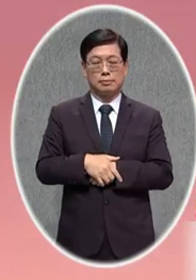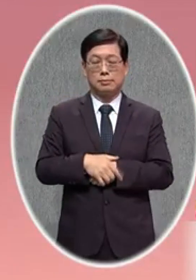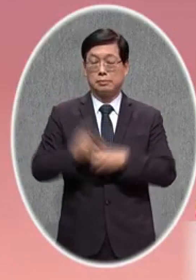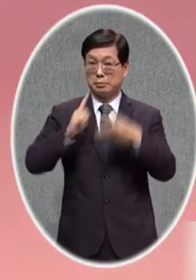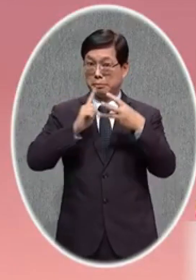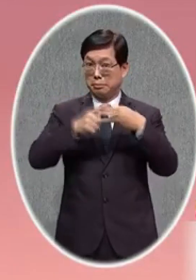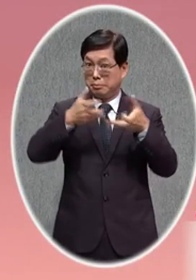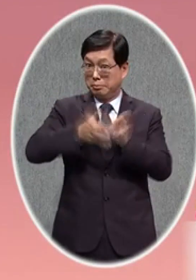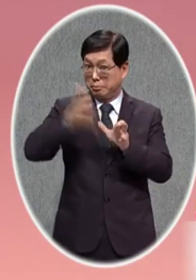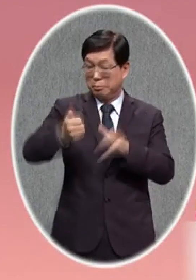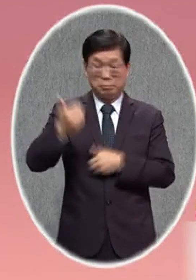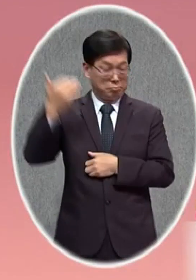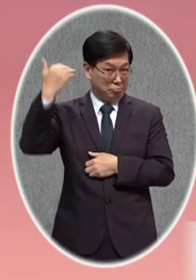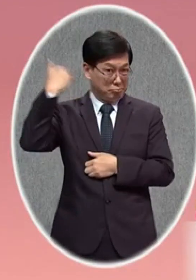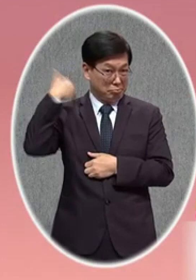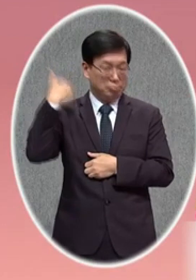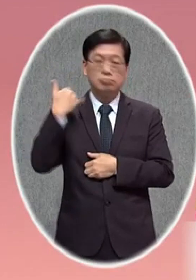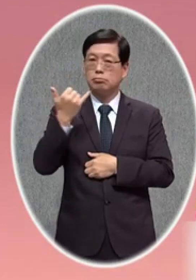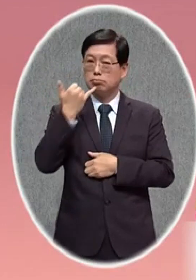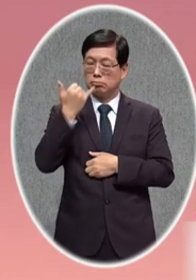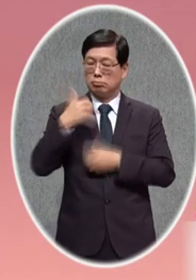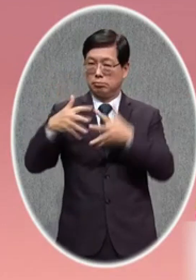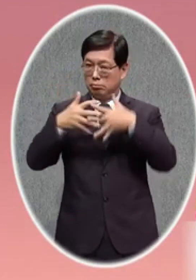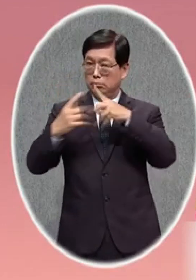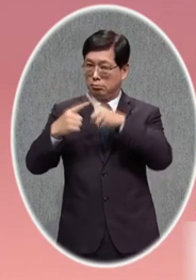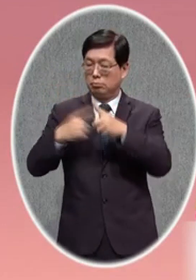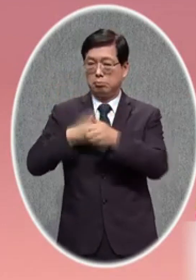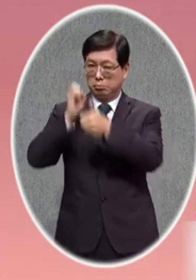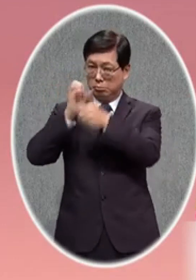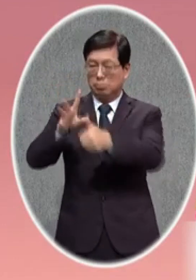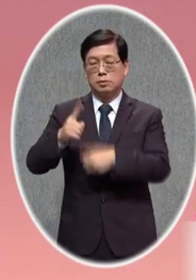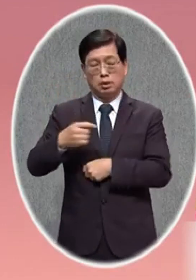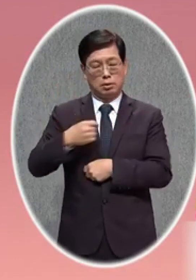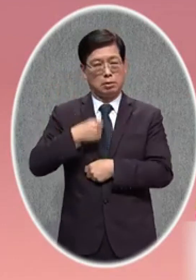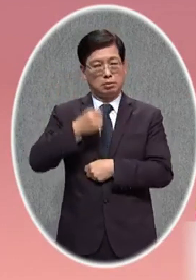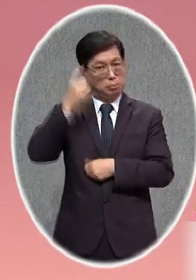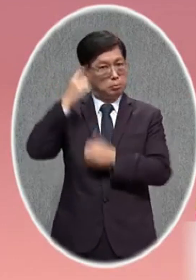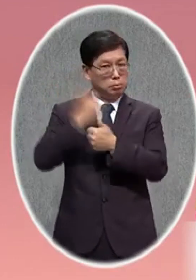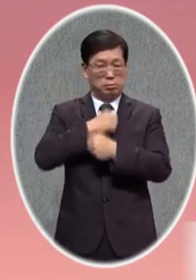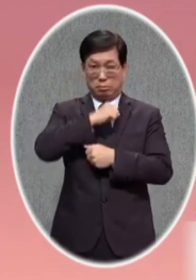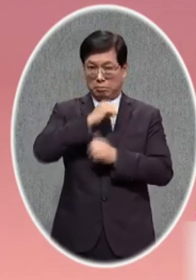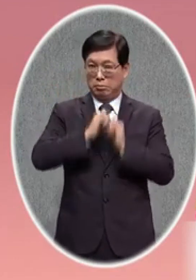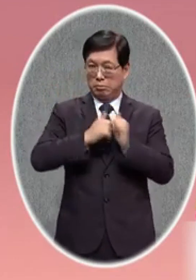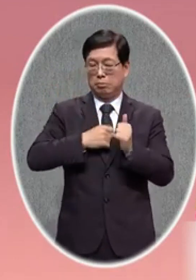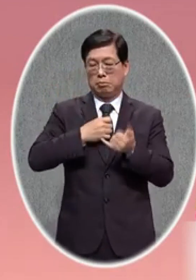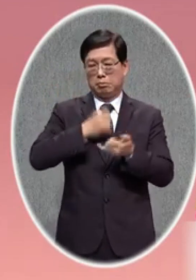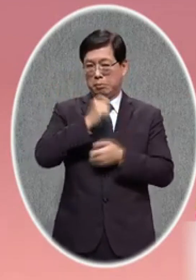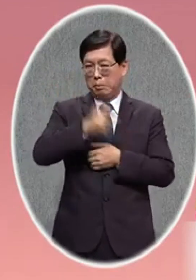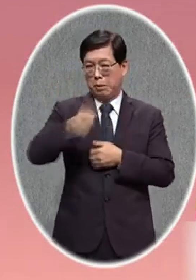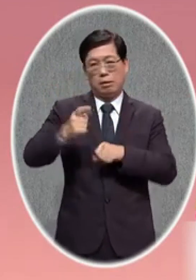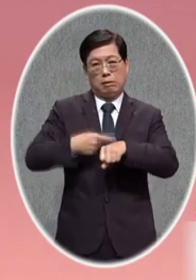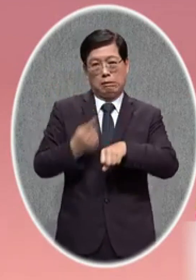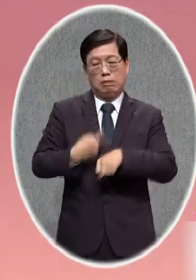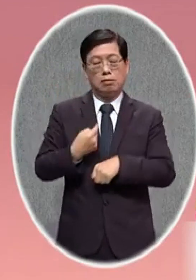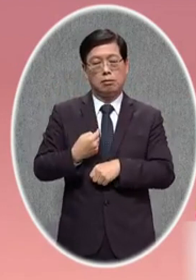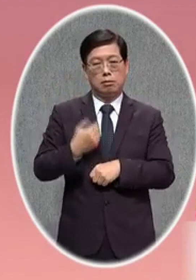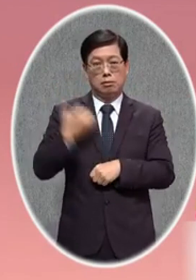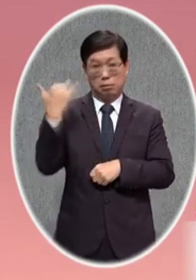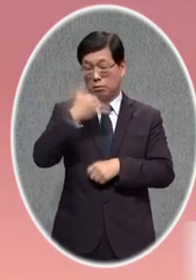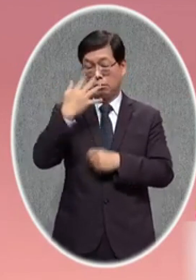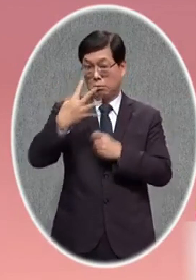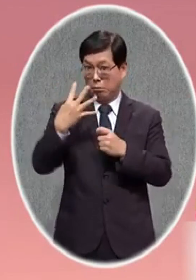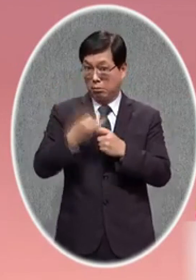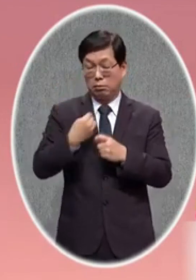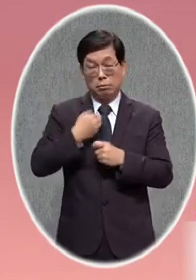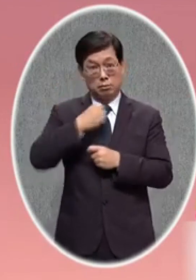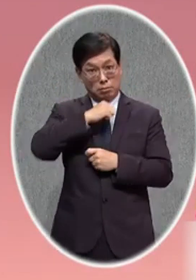了？王美花部长当时可以跟美国人要说要考量国人的消费习性，这几年